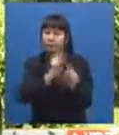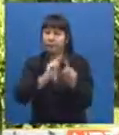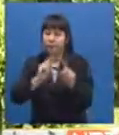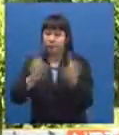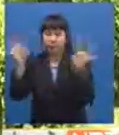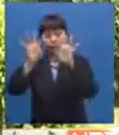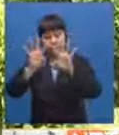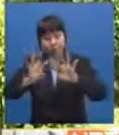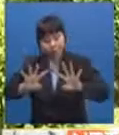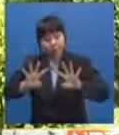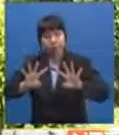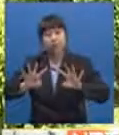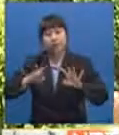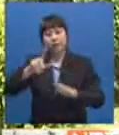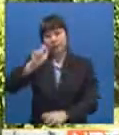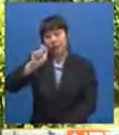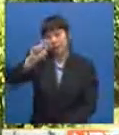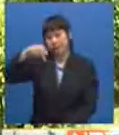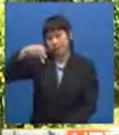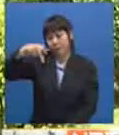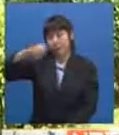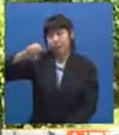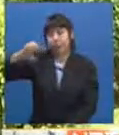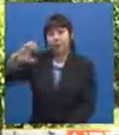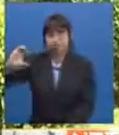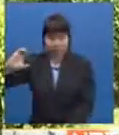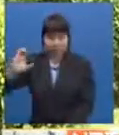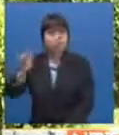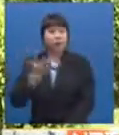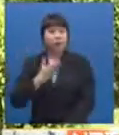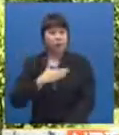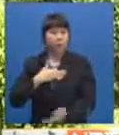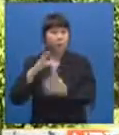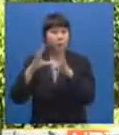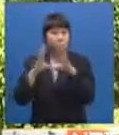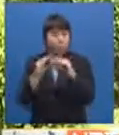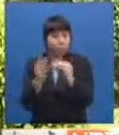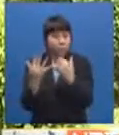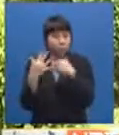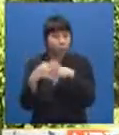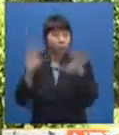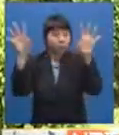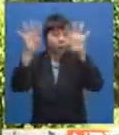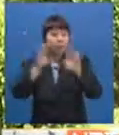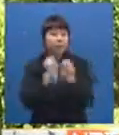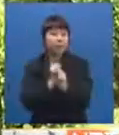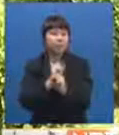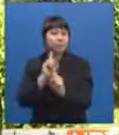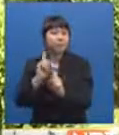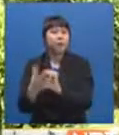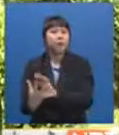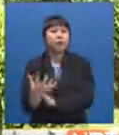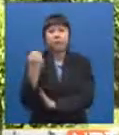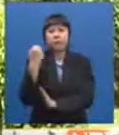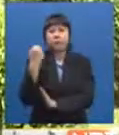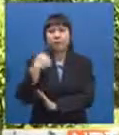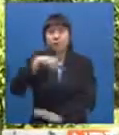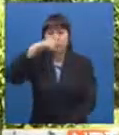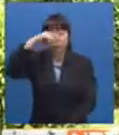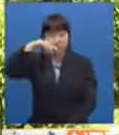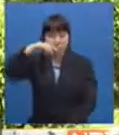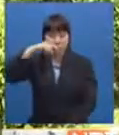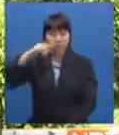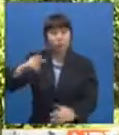าเซียนขับเคลื่อนของเอเปกมาว่าเอาละที่เราไปประชุมด้วยกันเนี่ยเราจะเดินอาเซียนได้ยังไงให้เข้มแข็งไม่ใช่เฉพาะไทยกับ